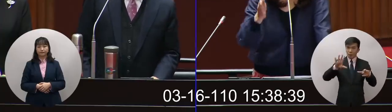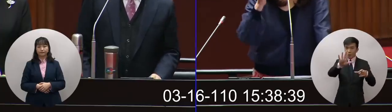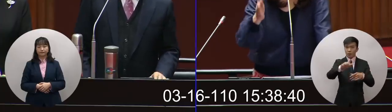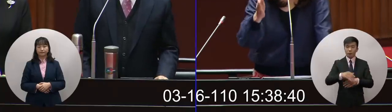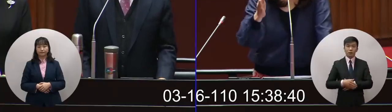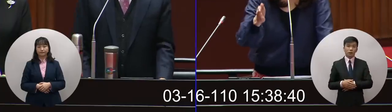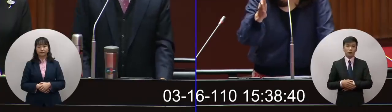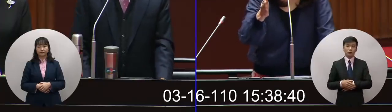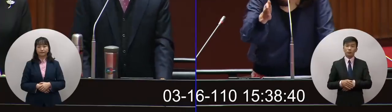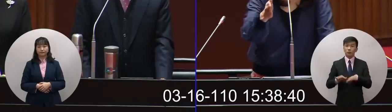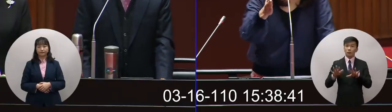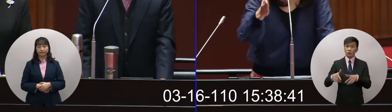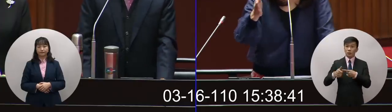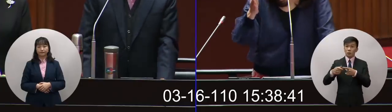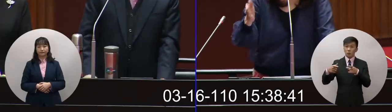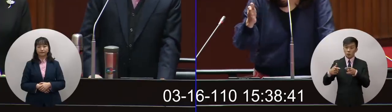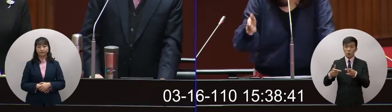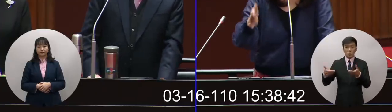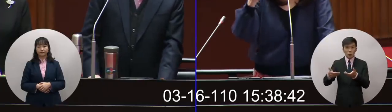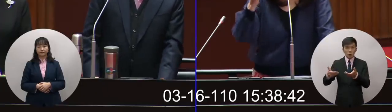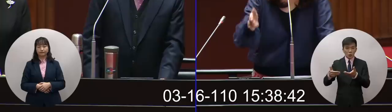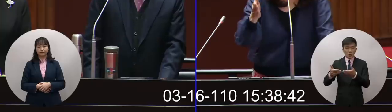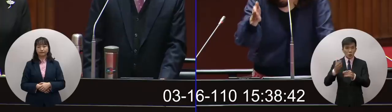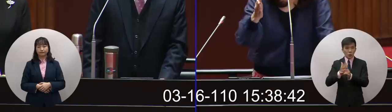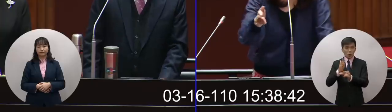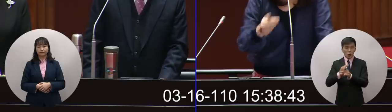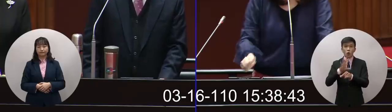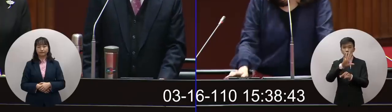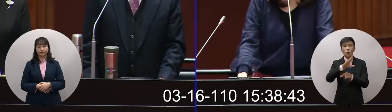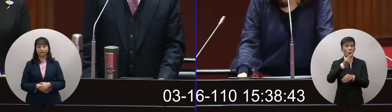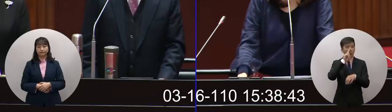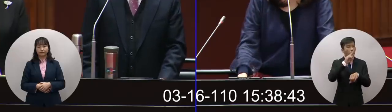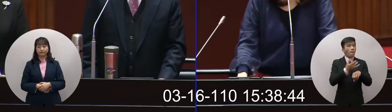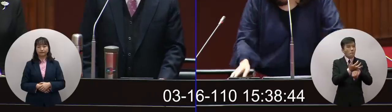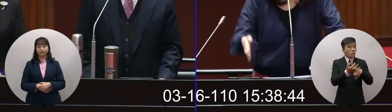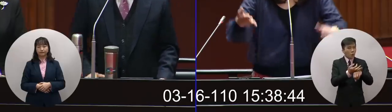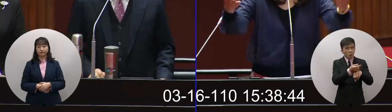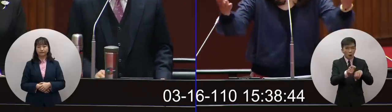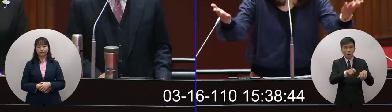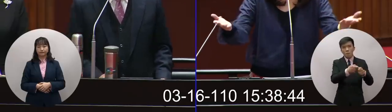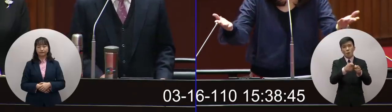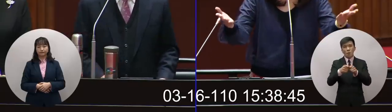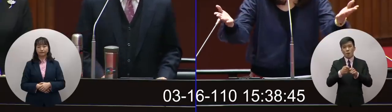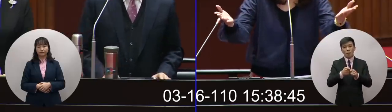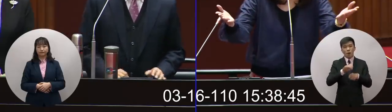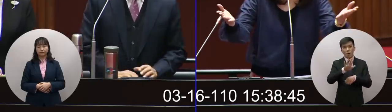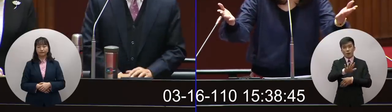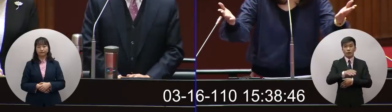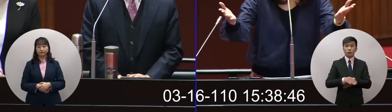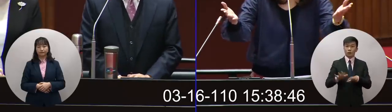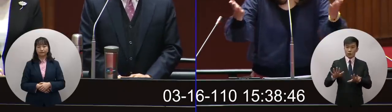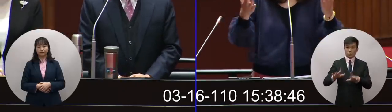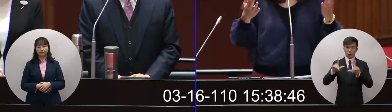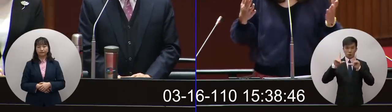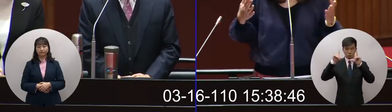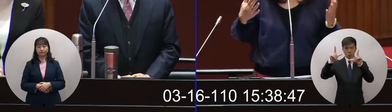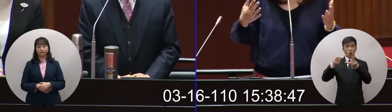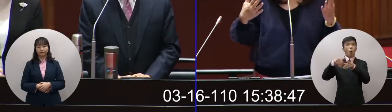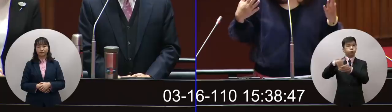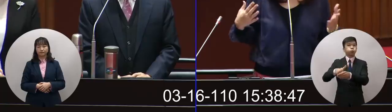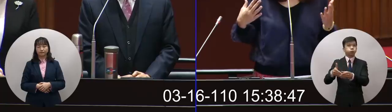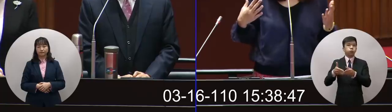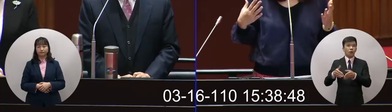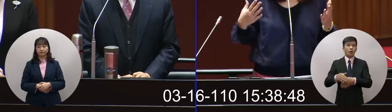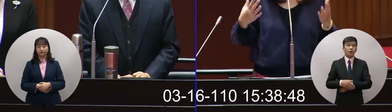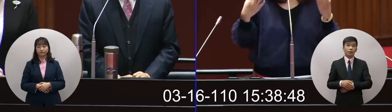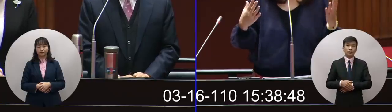在已经是现在进行式，很多的藻礁已经被破坏了。 所以才会有今天的公投。那今天